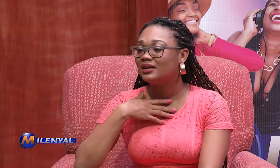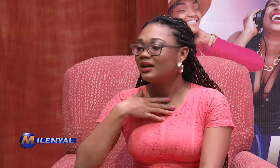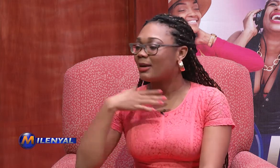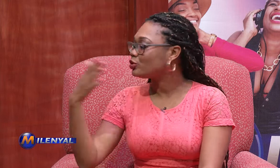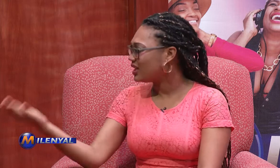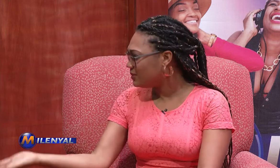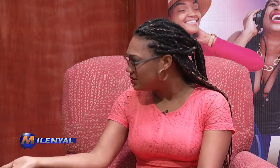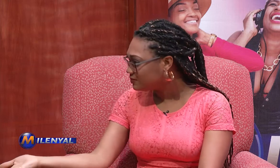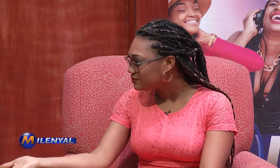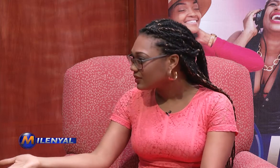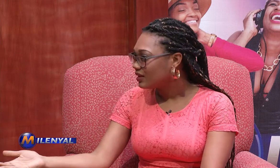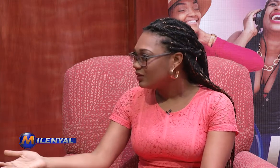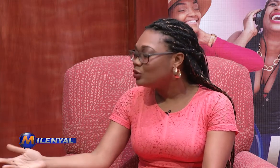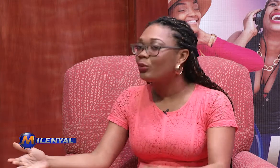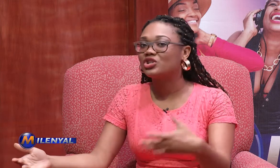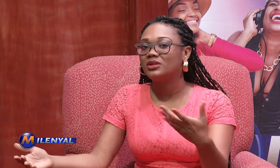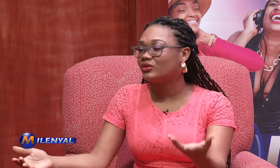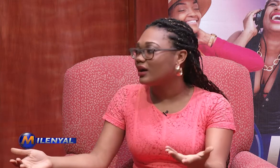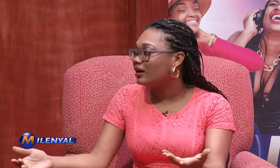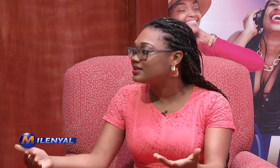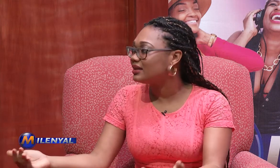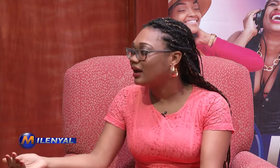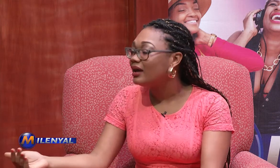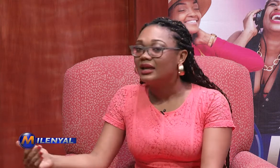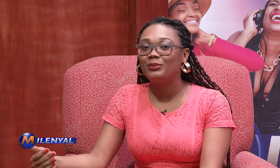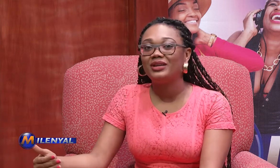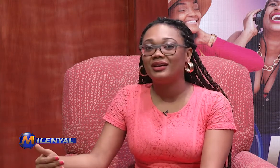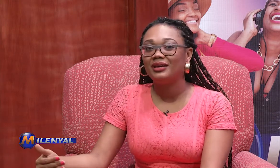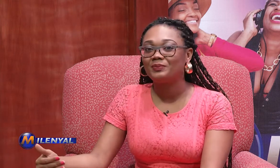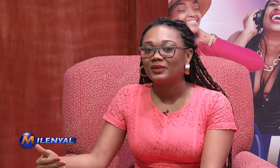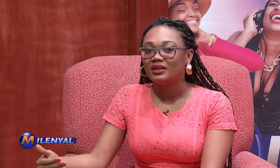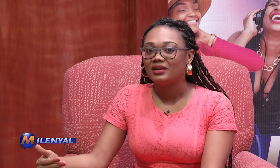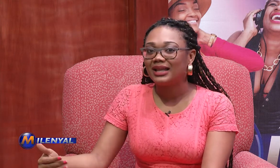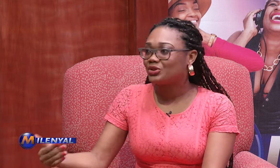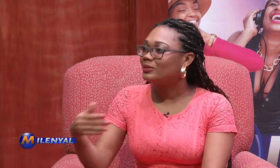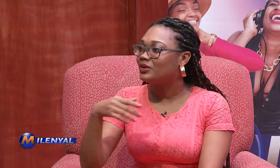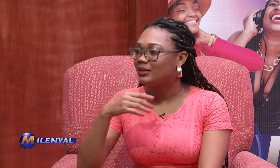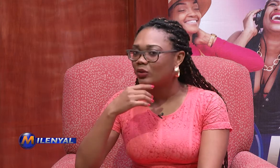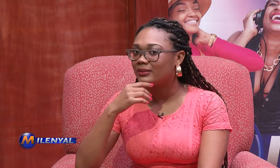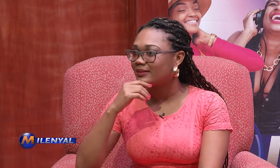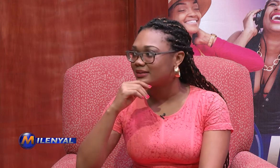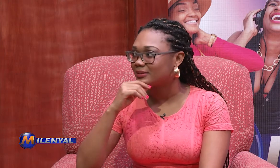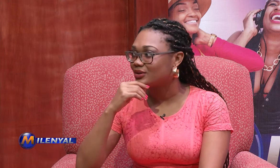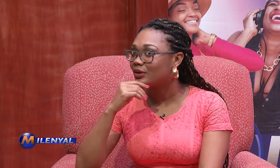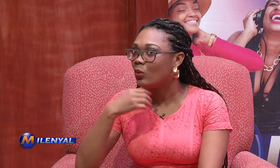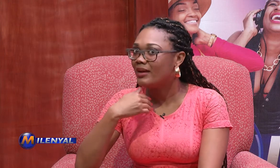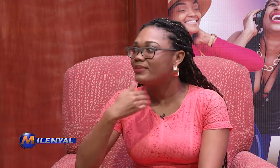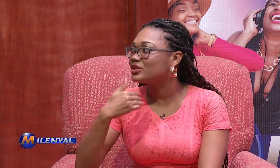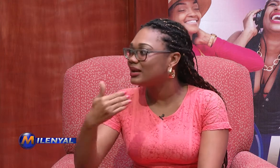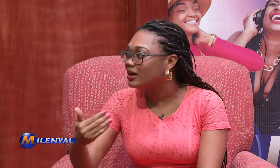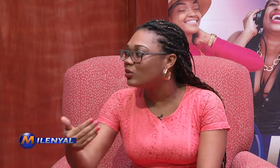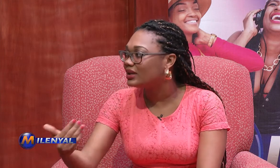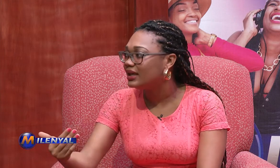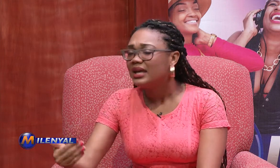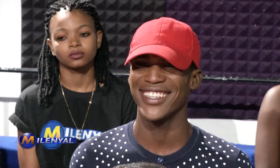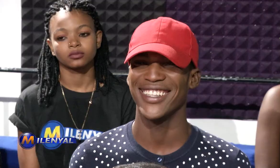devenir la prochaine Emeline, le prochain Mitova, etc. Et puis là, tu te demandes, ok, côté le passé, parce que, ou même